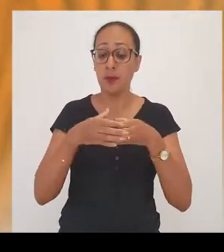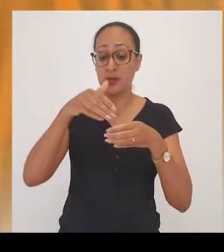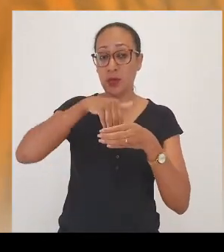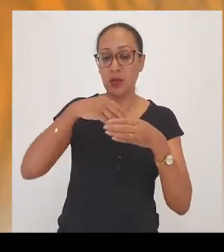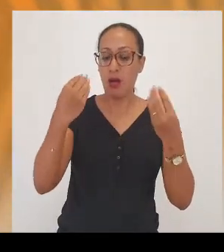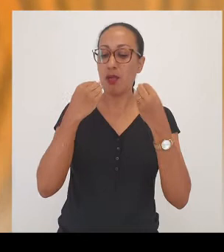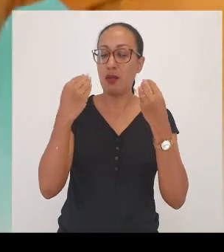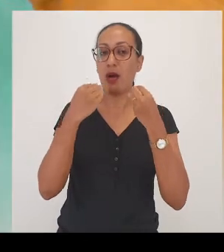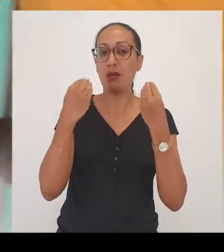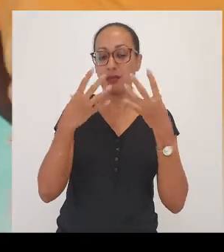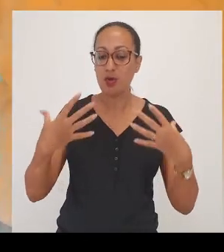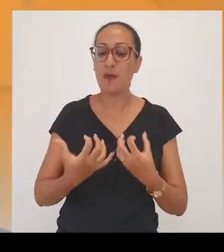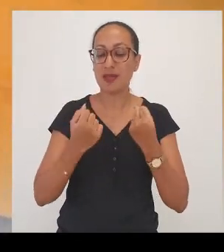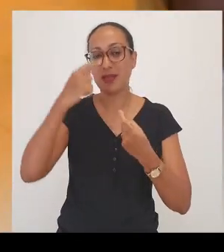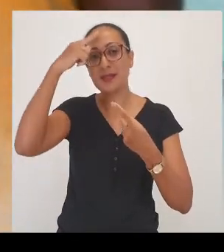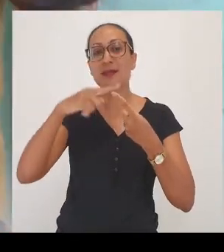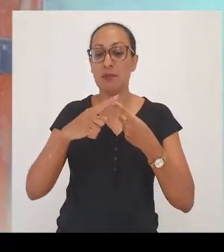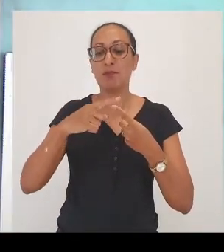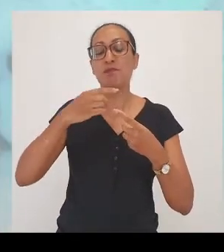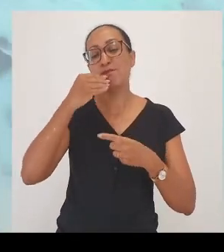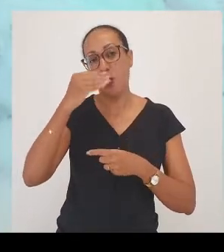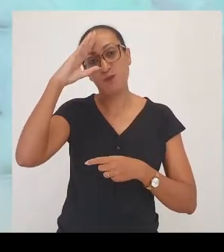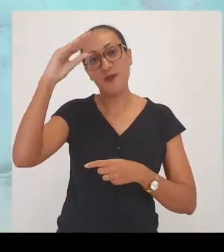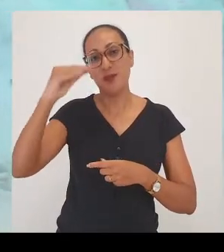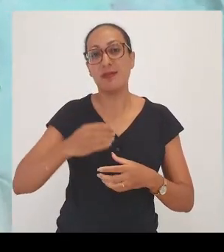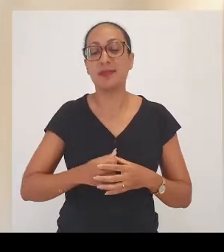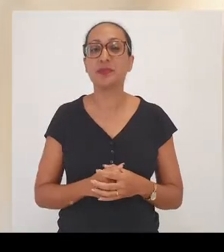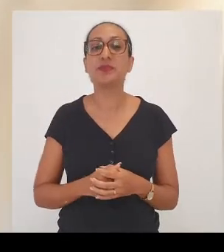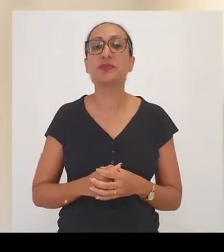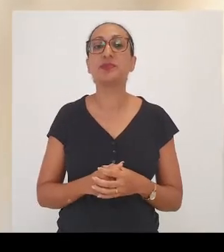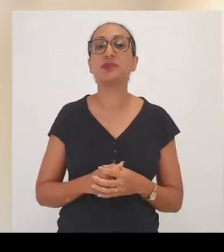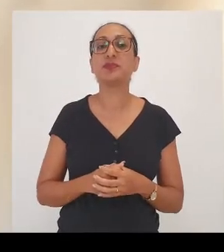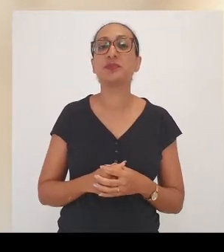va m'apporter toutes les compétences pour être un bon carreleur.